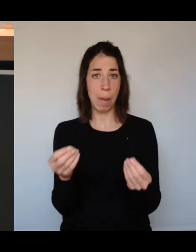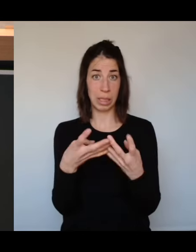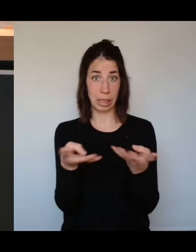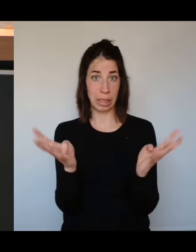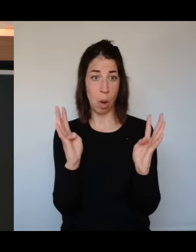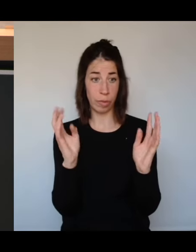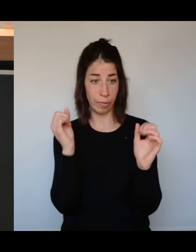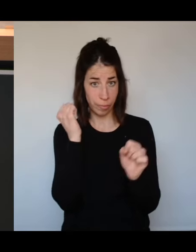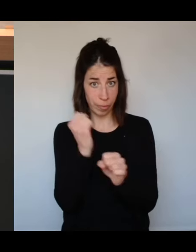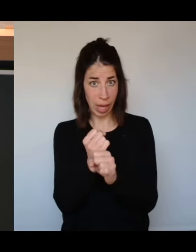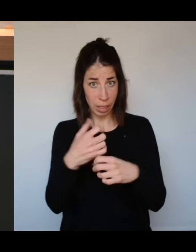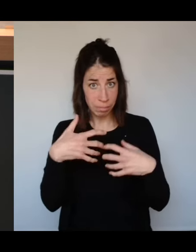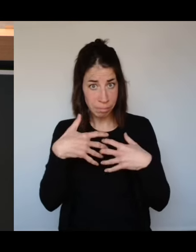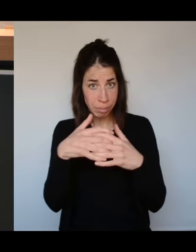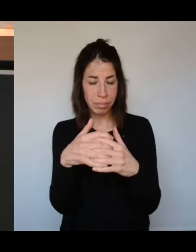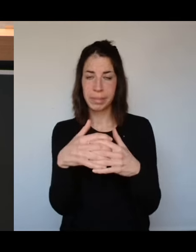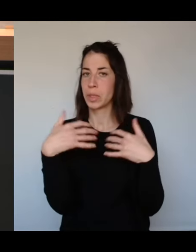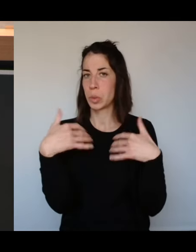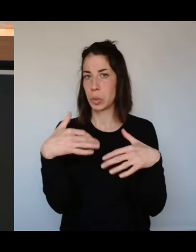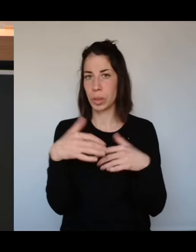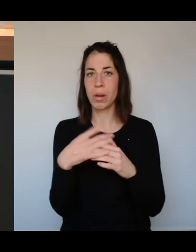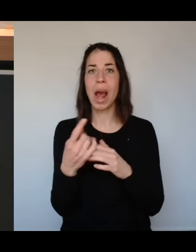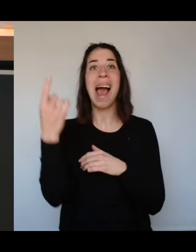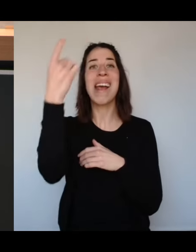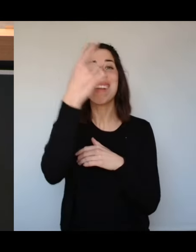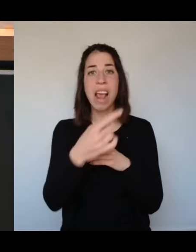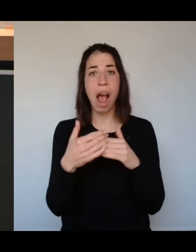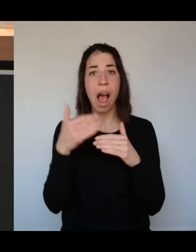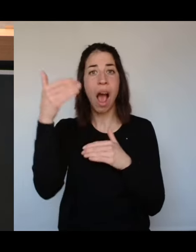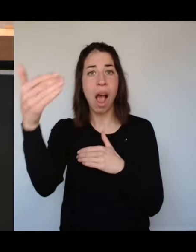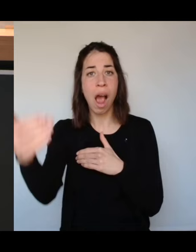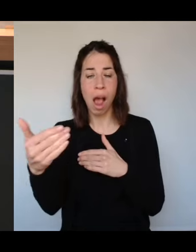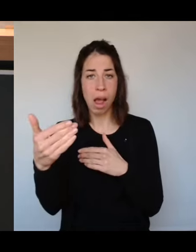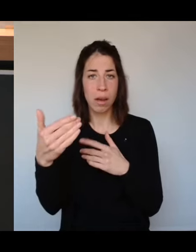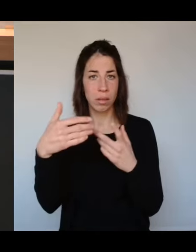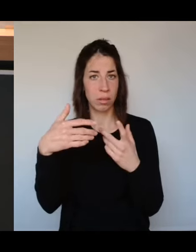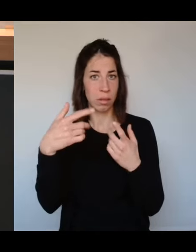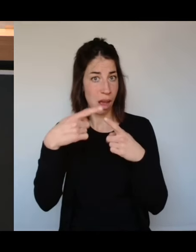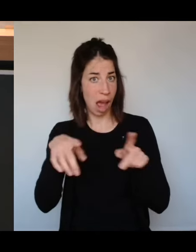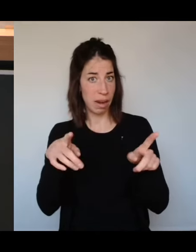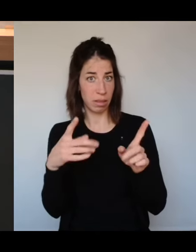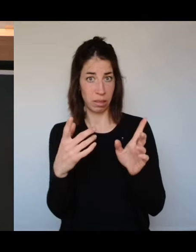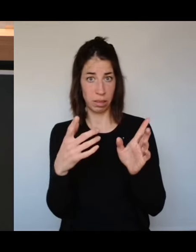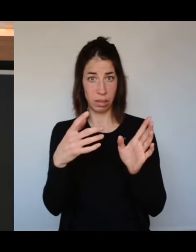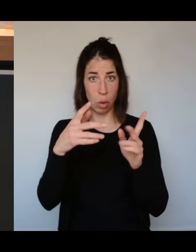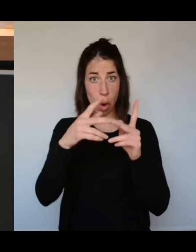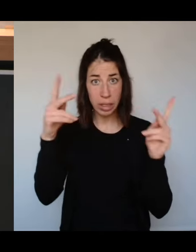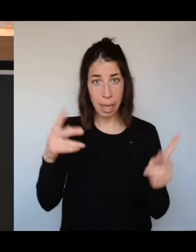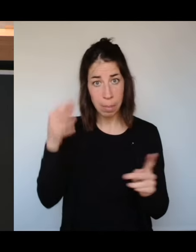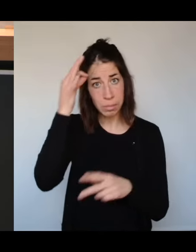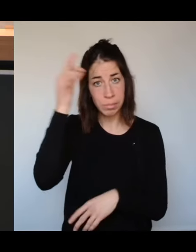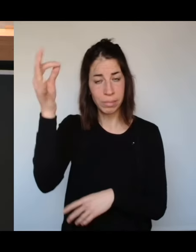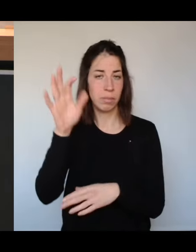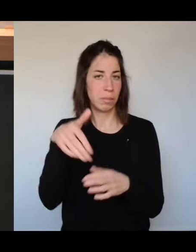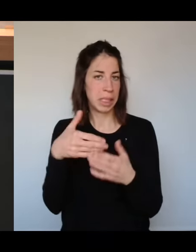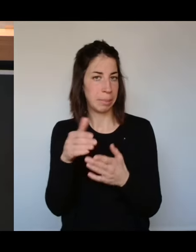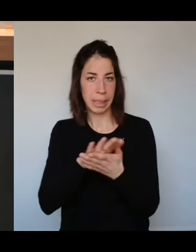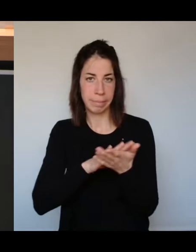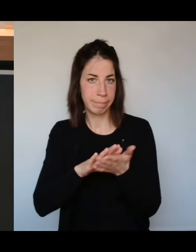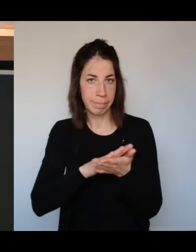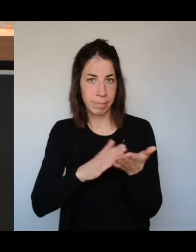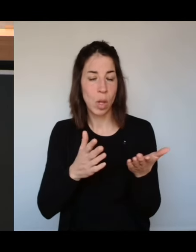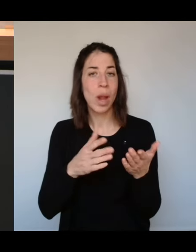kein weiteres generelles Konzept geben. Und die Kriminalität, ob nun im Park oder im Wrangelkiez, wird